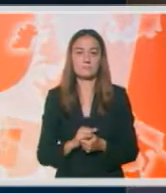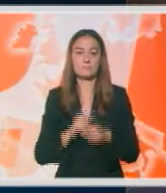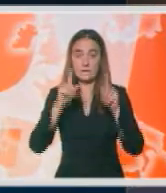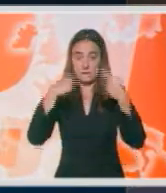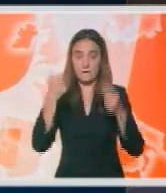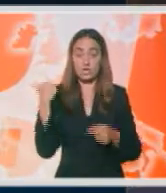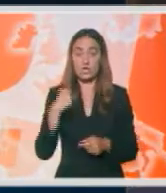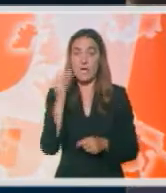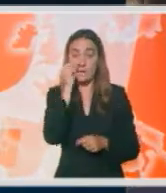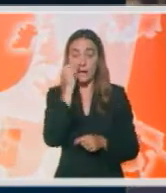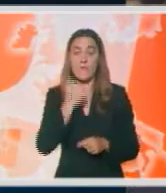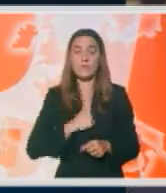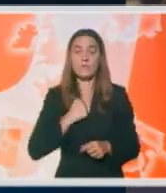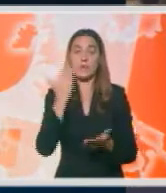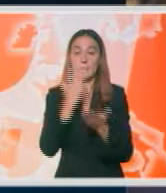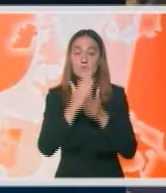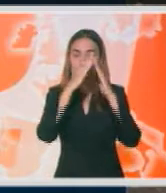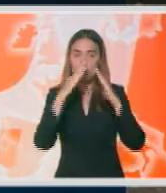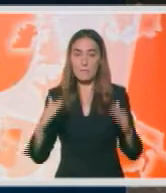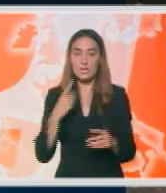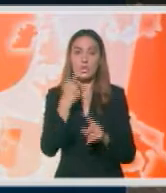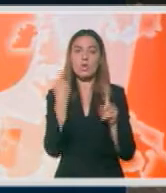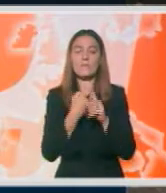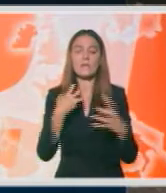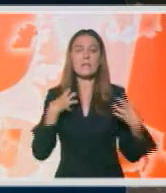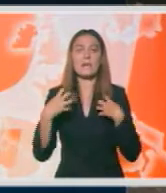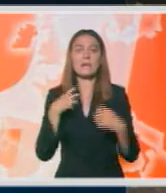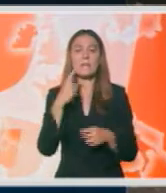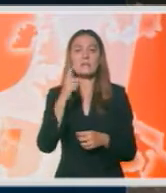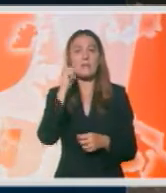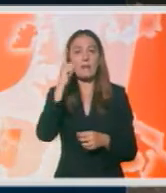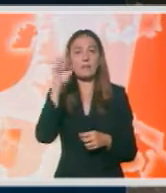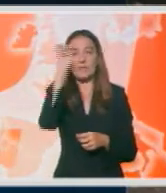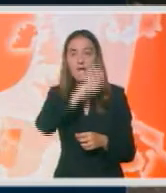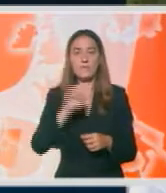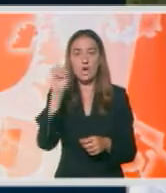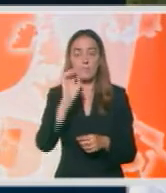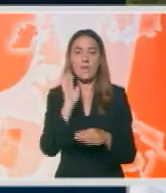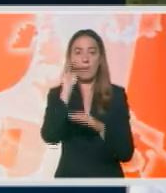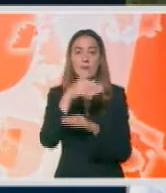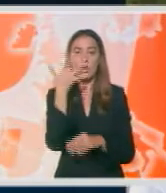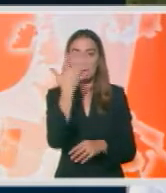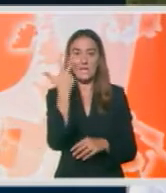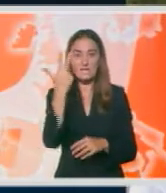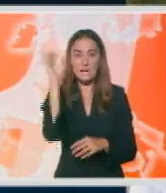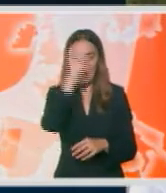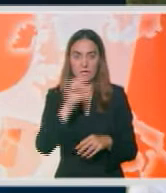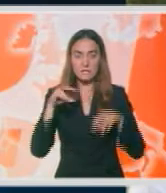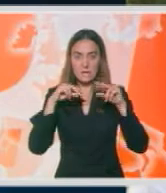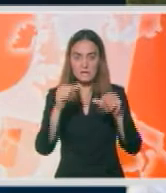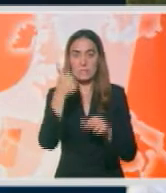Sledeće godine u maju Vrnjačka banja biće domaćin konvencije karnevalskih gradova Evrope. Preko 53 evropske